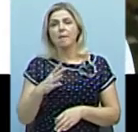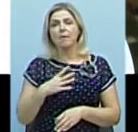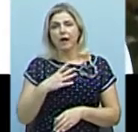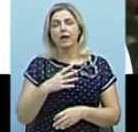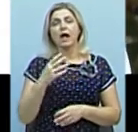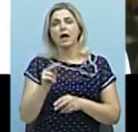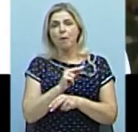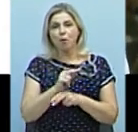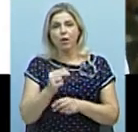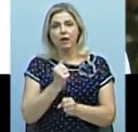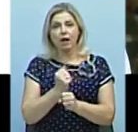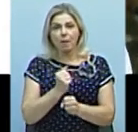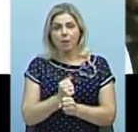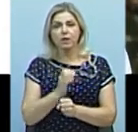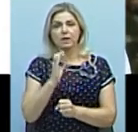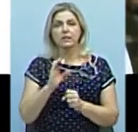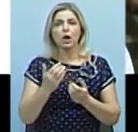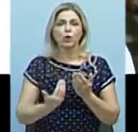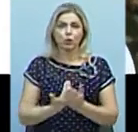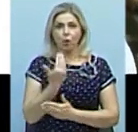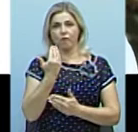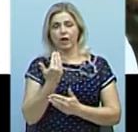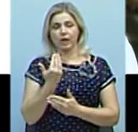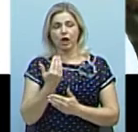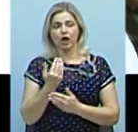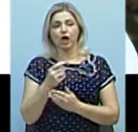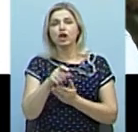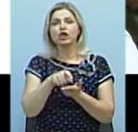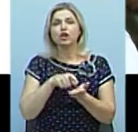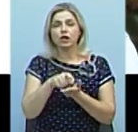роботи з відновлення деформаційних швів.